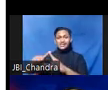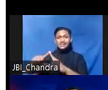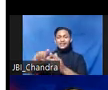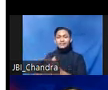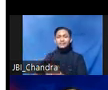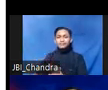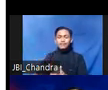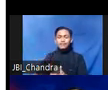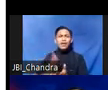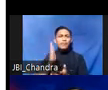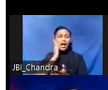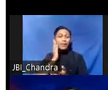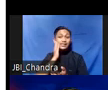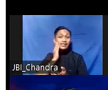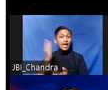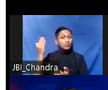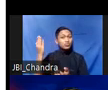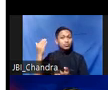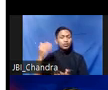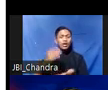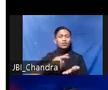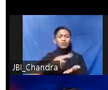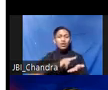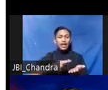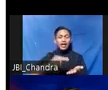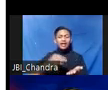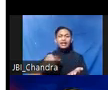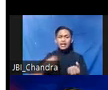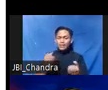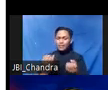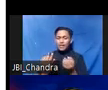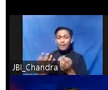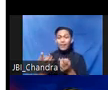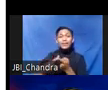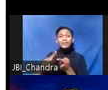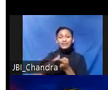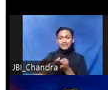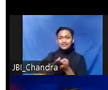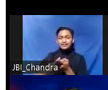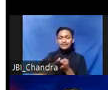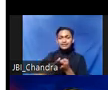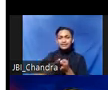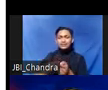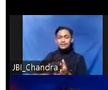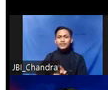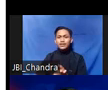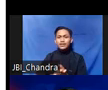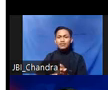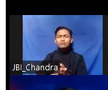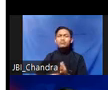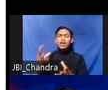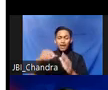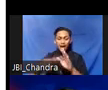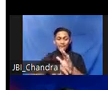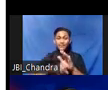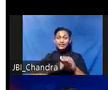pengalaman saya dulu waktu kuliah saya tuh ada beberapa teman saya yang dalam pengutipannya itu di